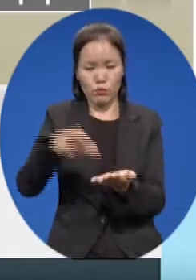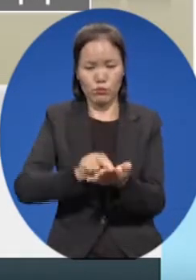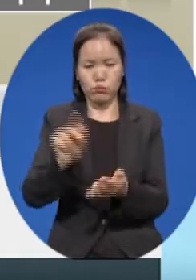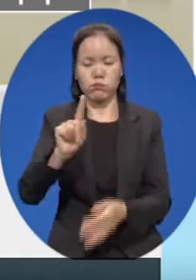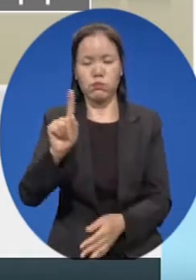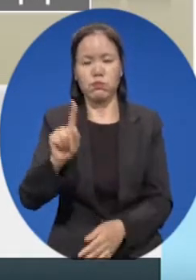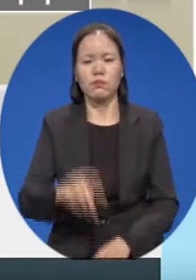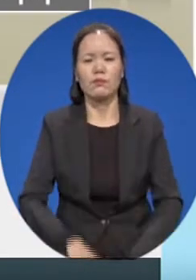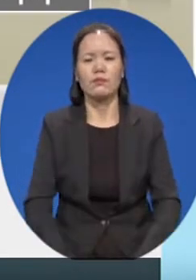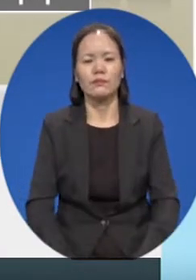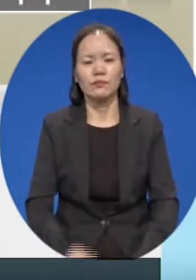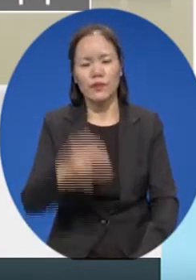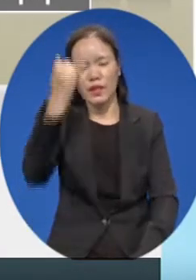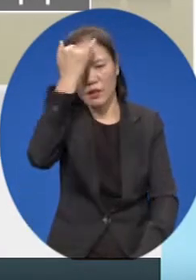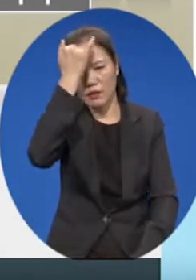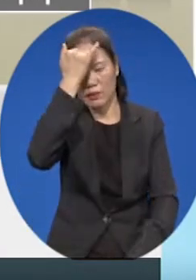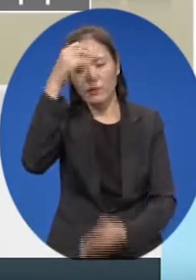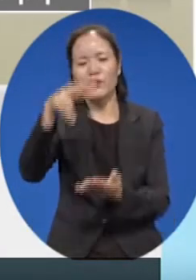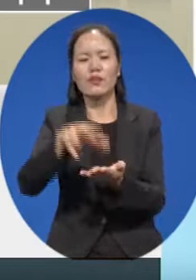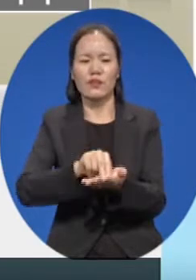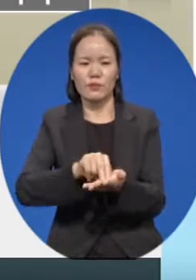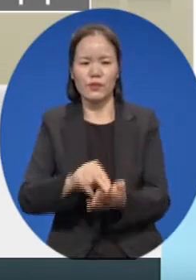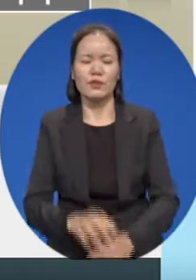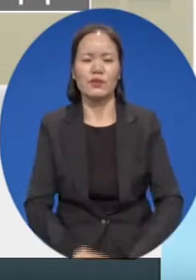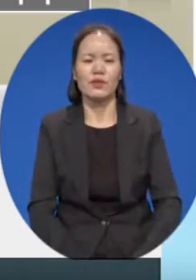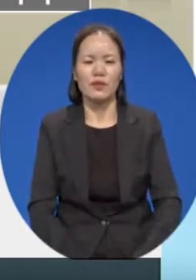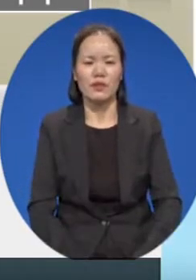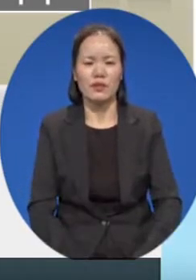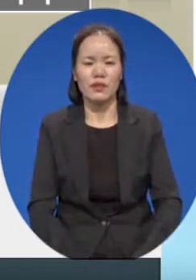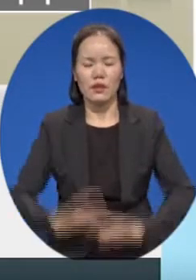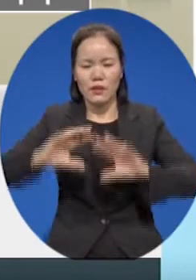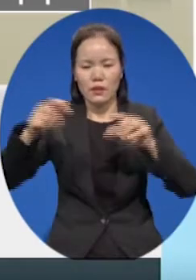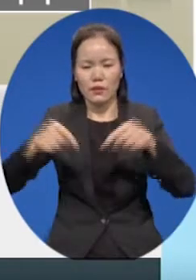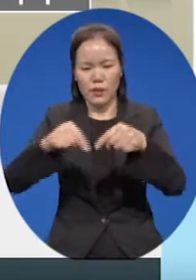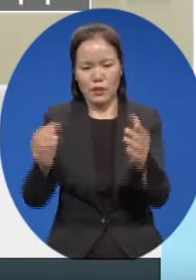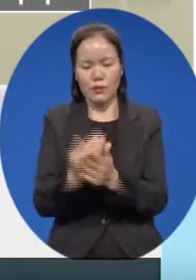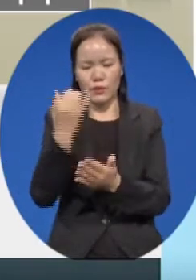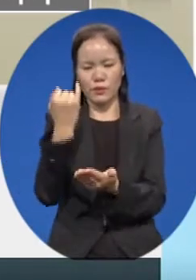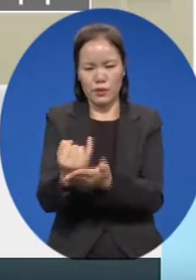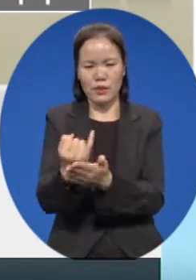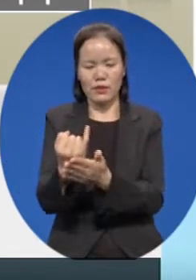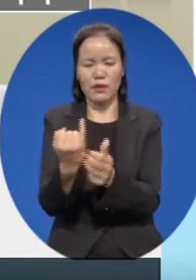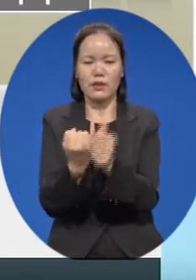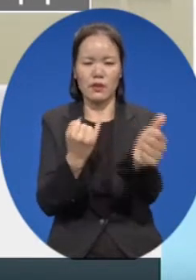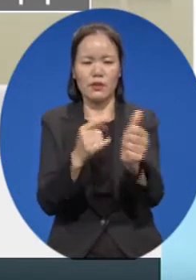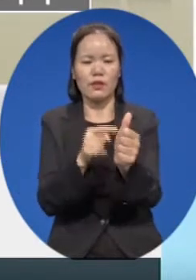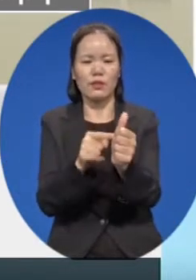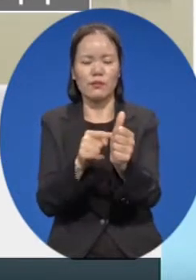문제인가? 도덕적인 문제가 있을 수가 있죠. 도덕적. 예, 외교부 장관의 남편이라면